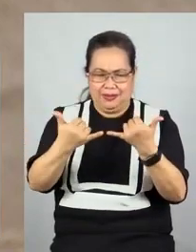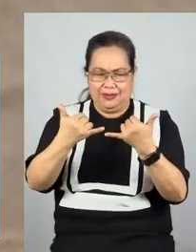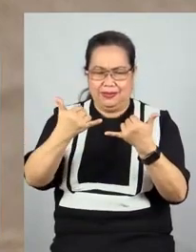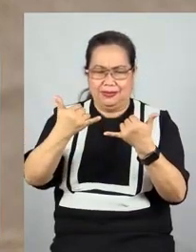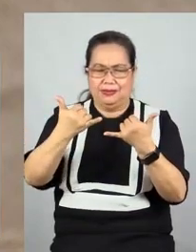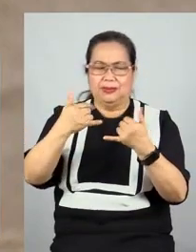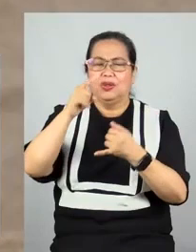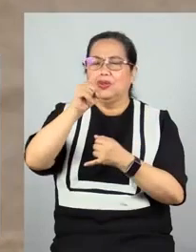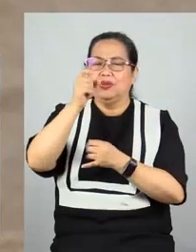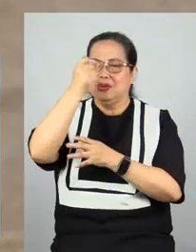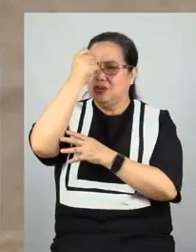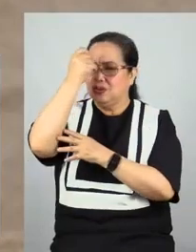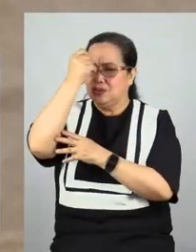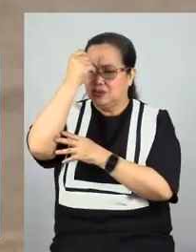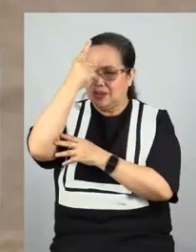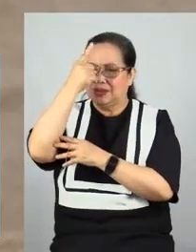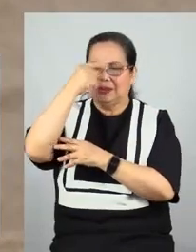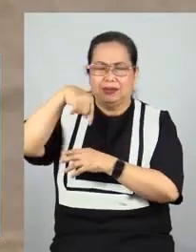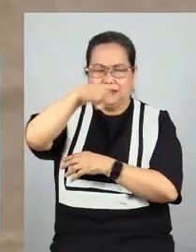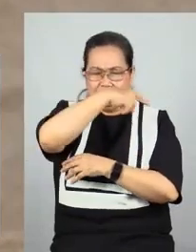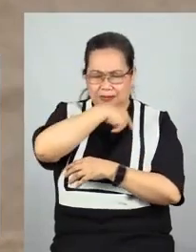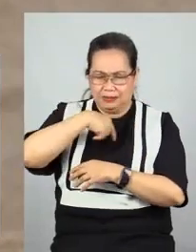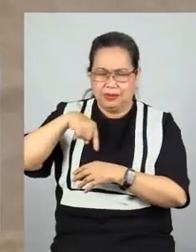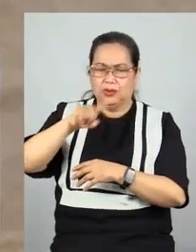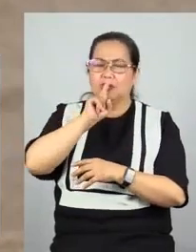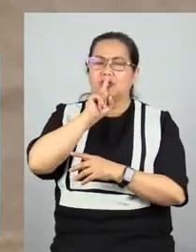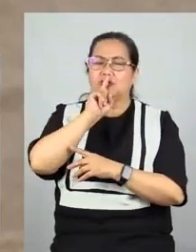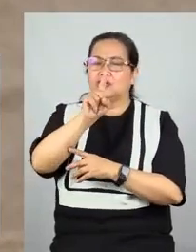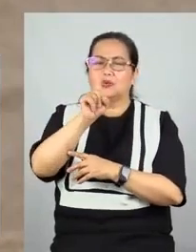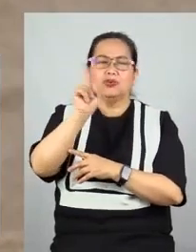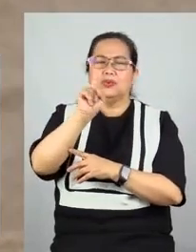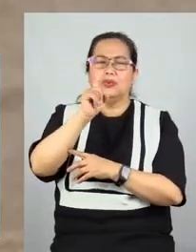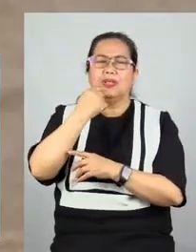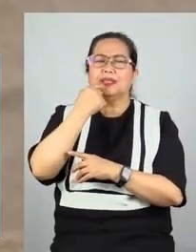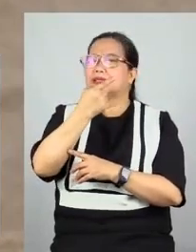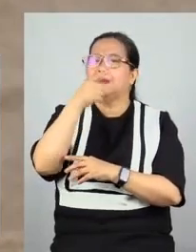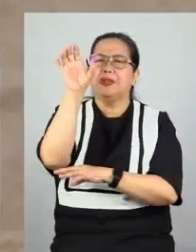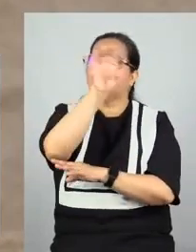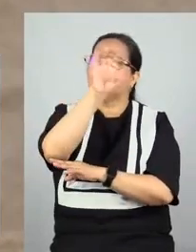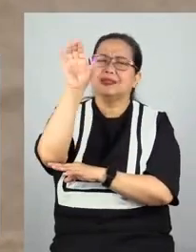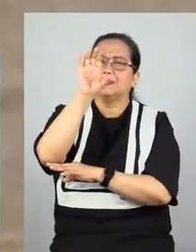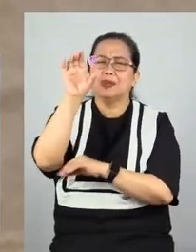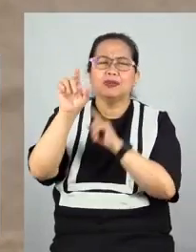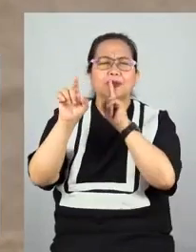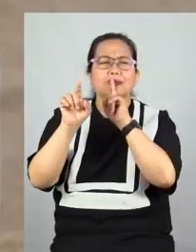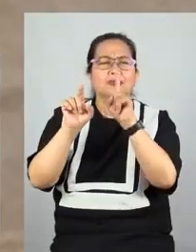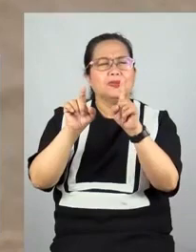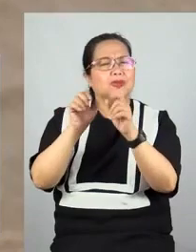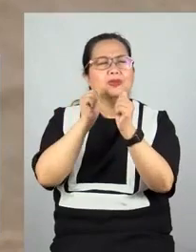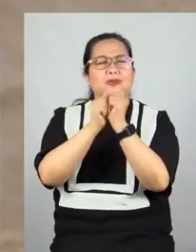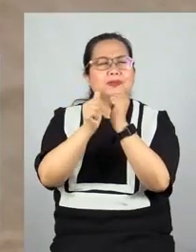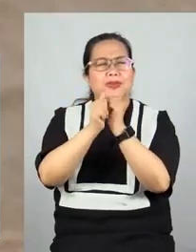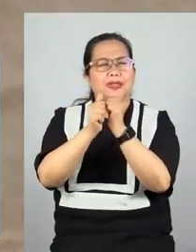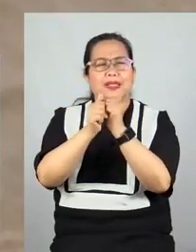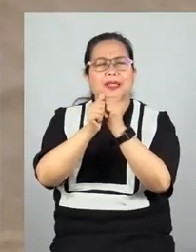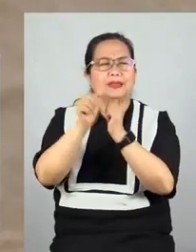ay maunawaan namin ang tunay na sinasabi nito, ang tunay na ibig sabihin